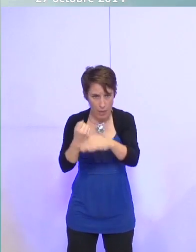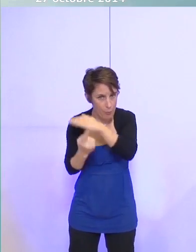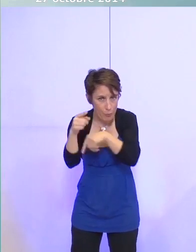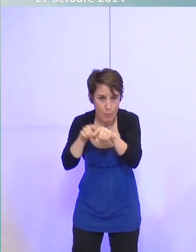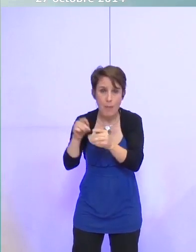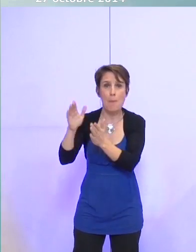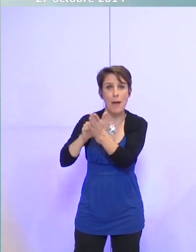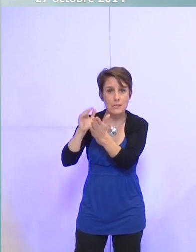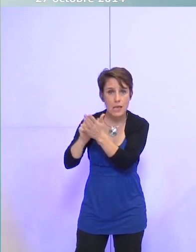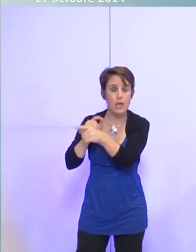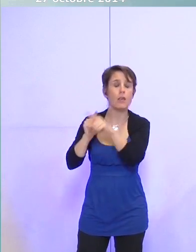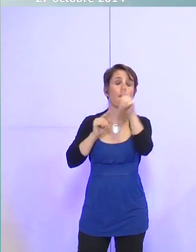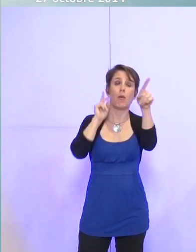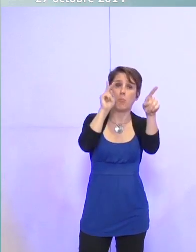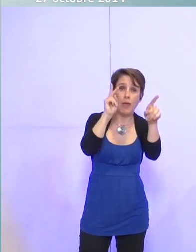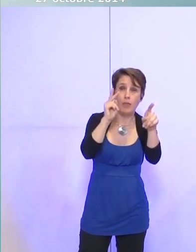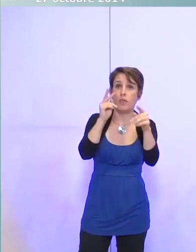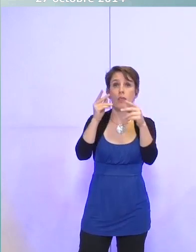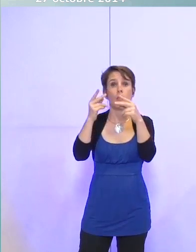Paris, dans d'autres villes d'Europe.